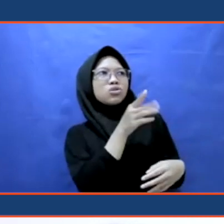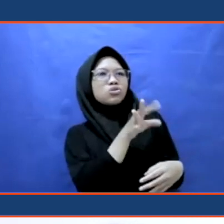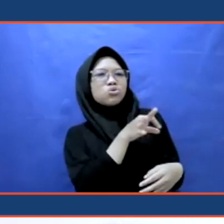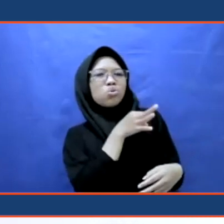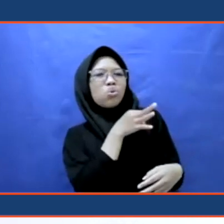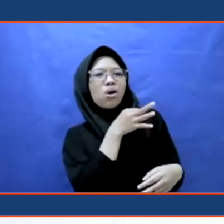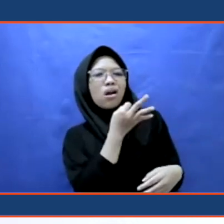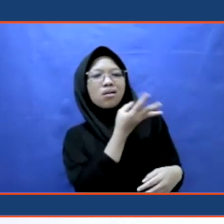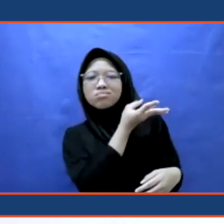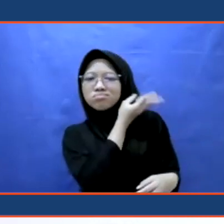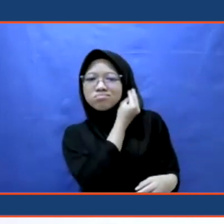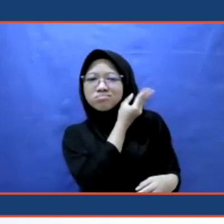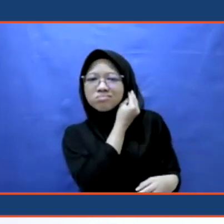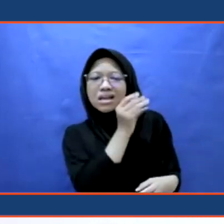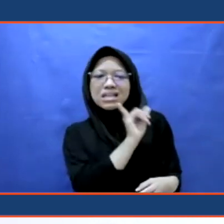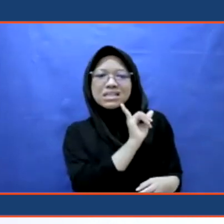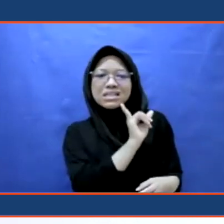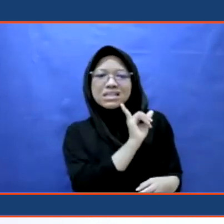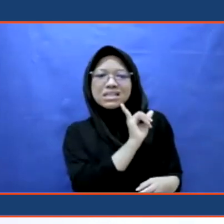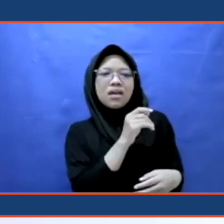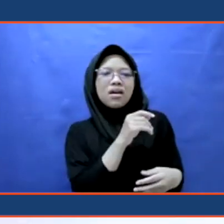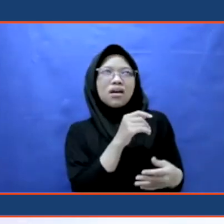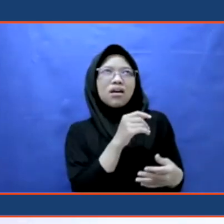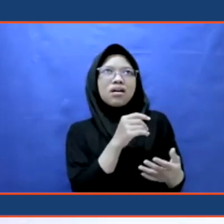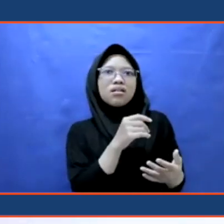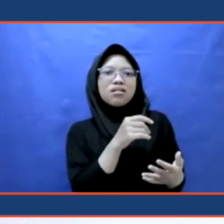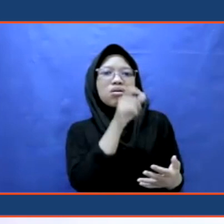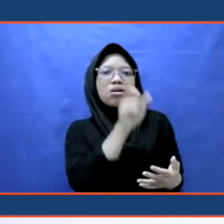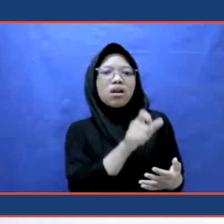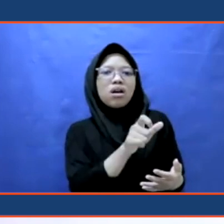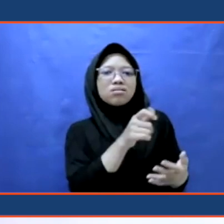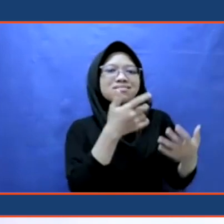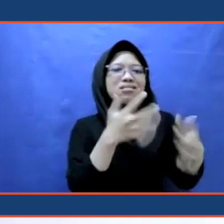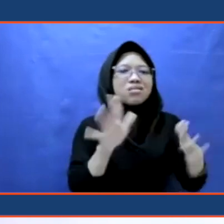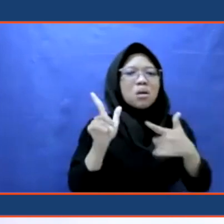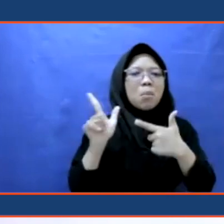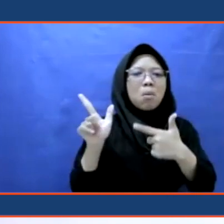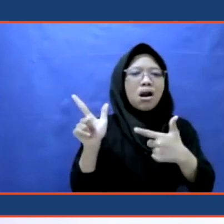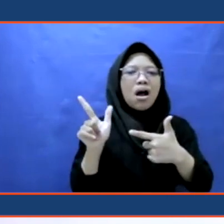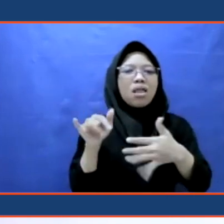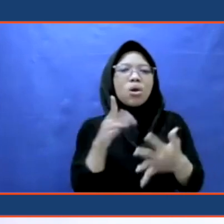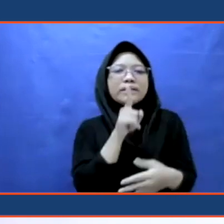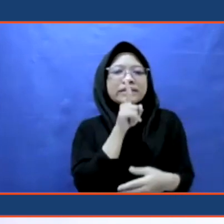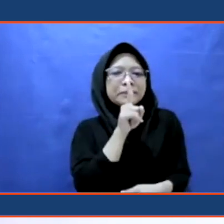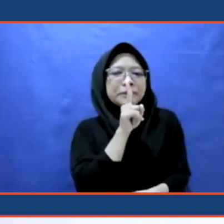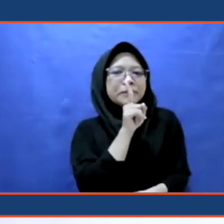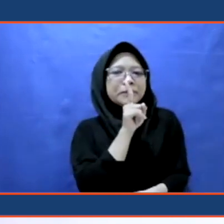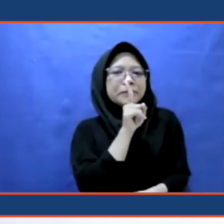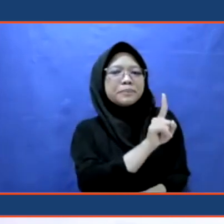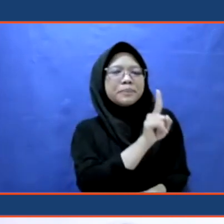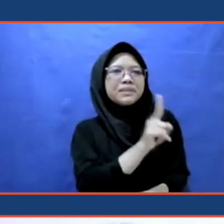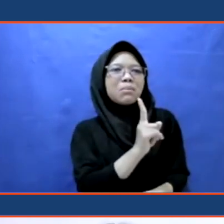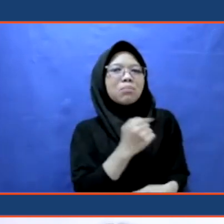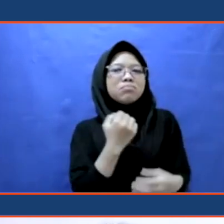devotion Janji ama penggambarannya tidak hanya secara Ariel atau aktual ya tapi anda